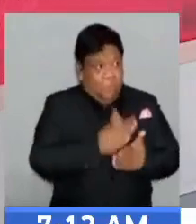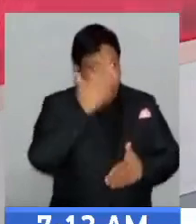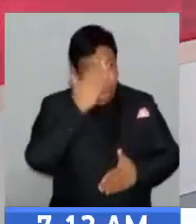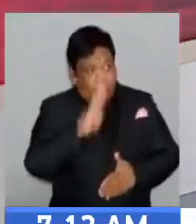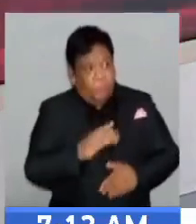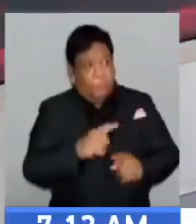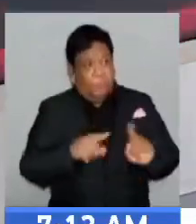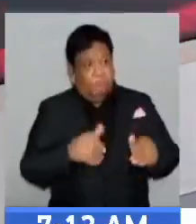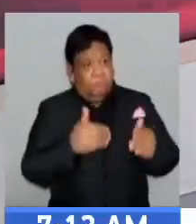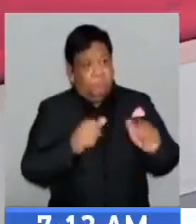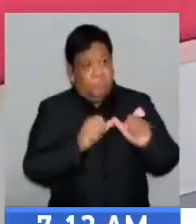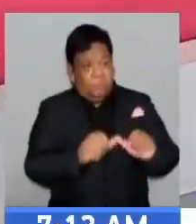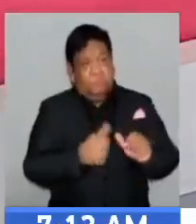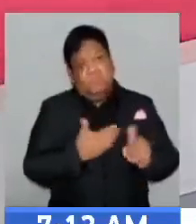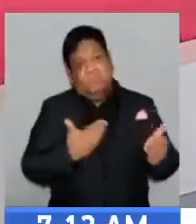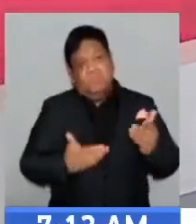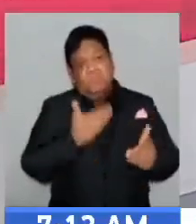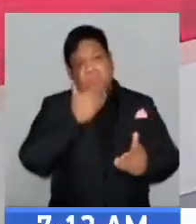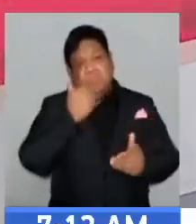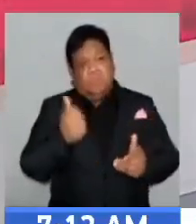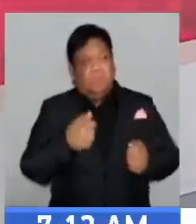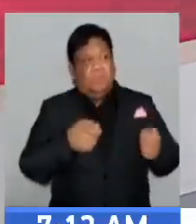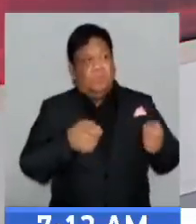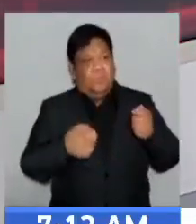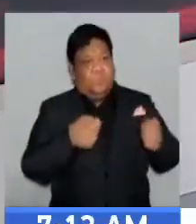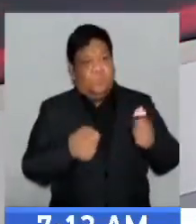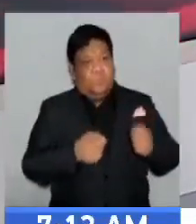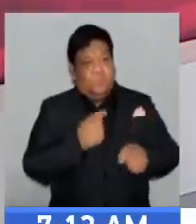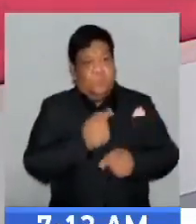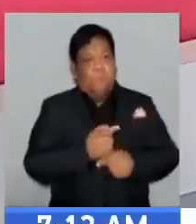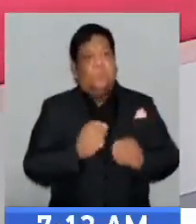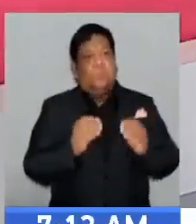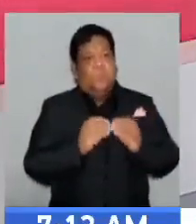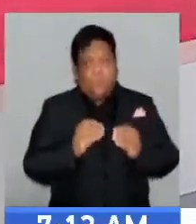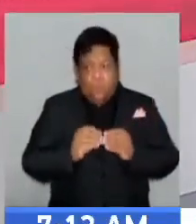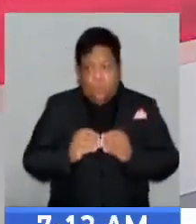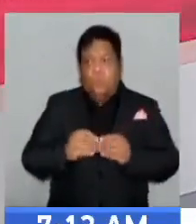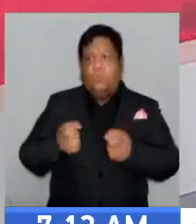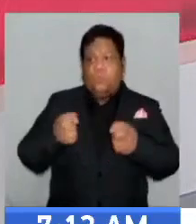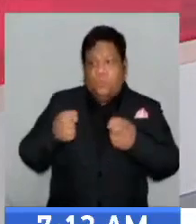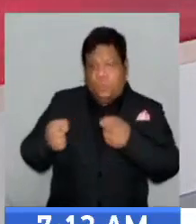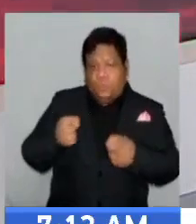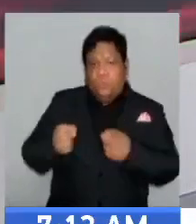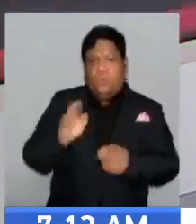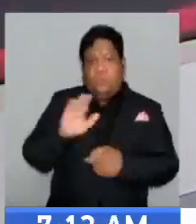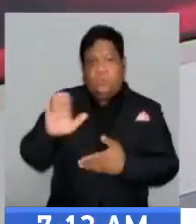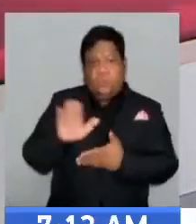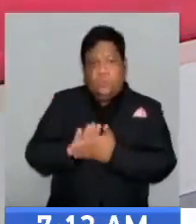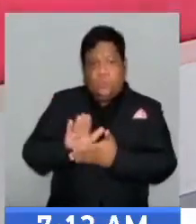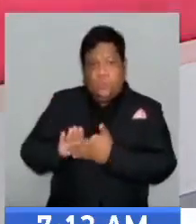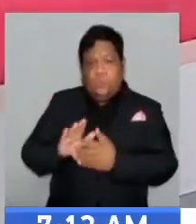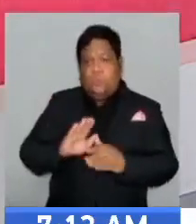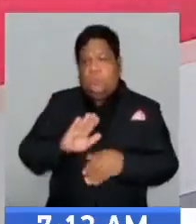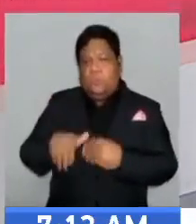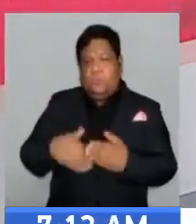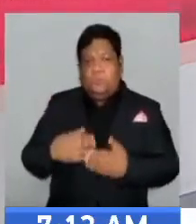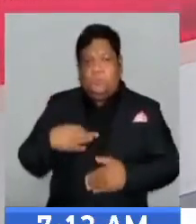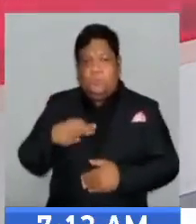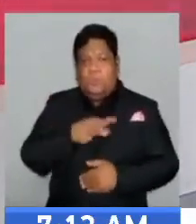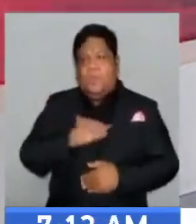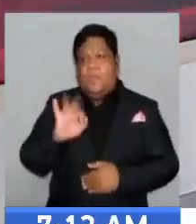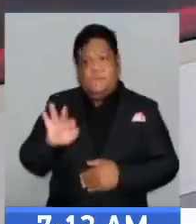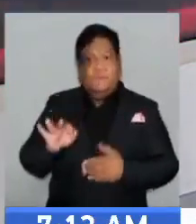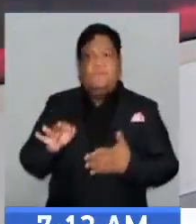well i-regulate. Diba? Yes, mas may hold, mas mare-regulate ng mga eskwelahan ng mga fraternity kung legal sila, kung recognized